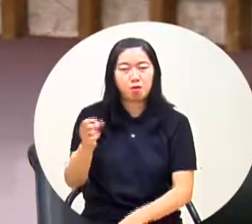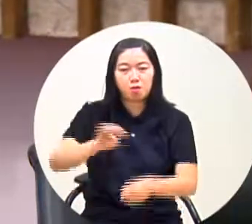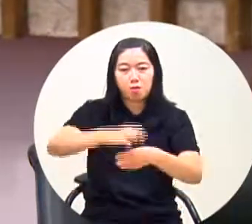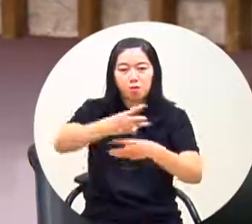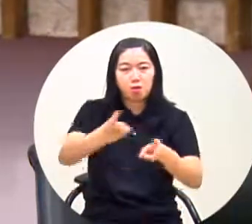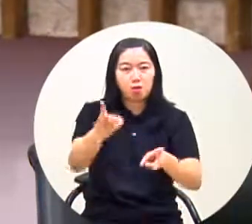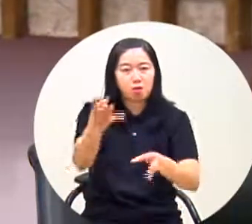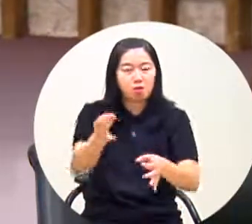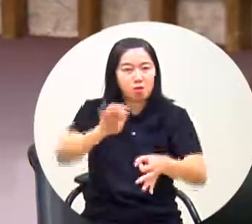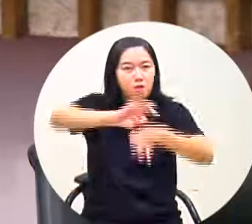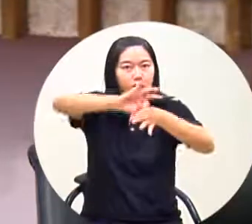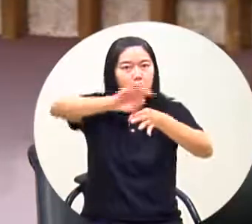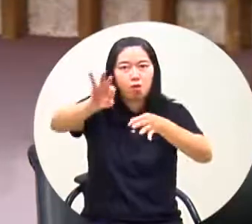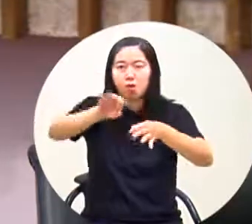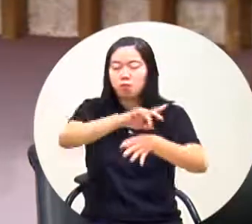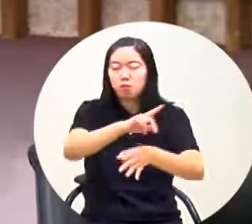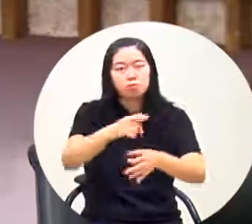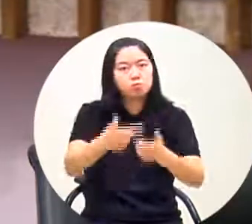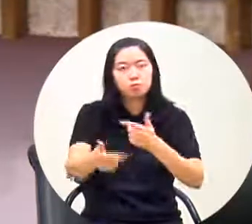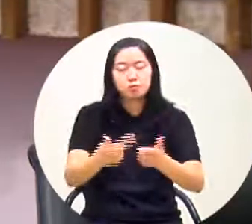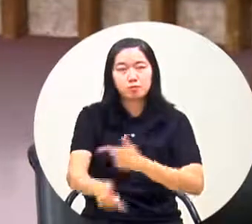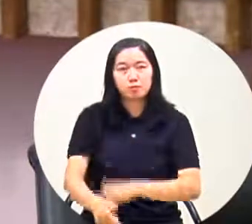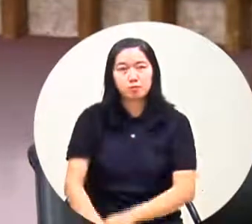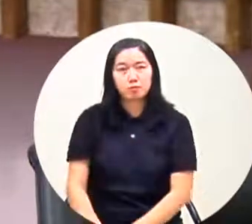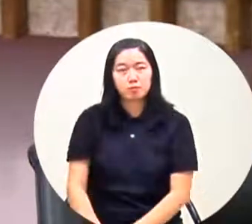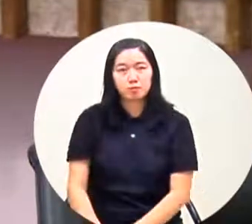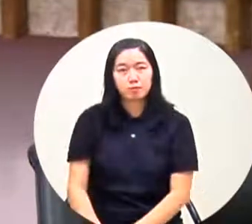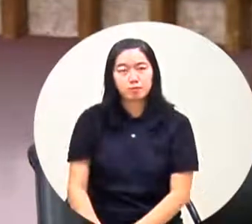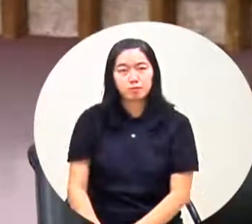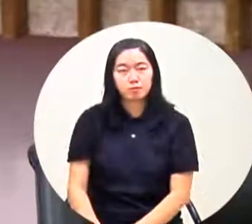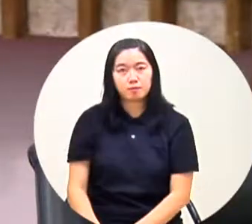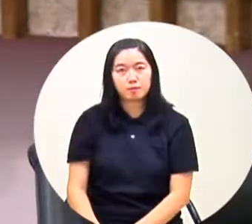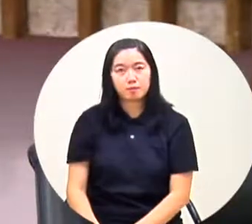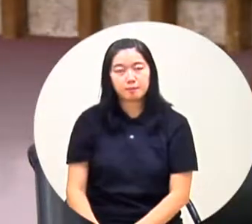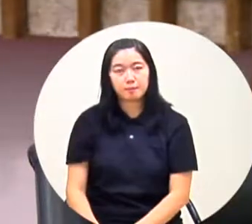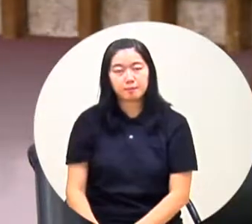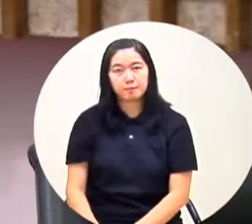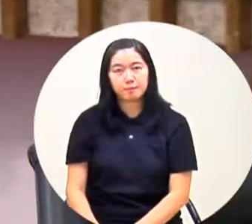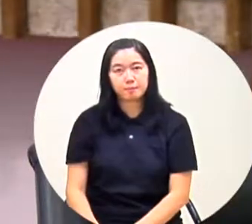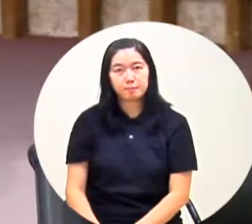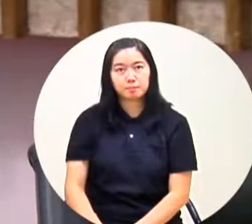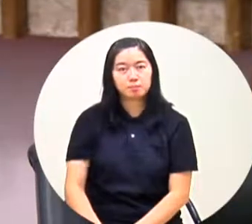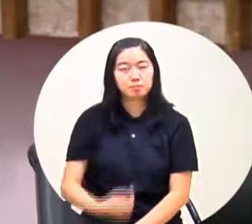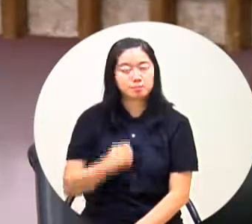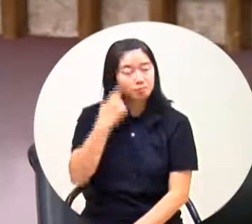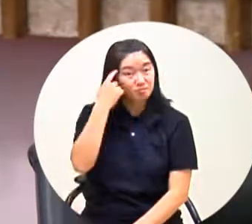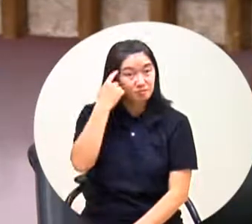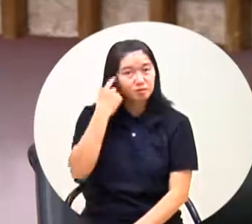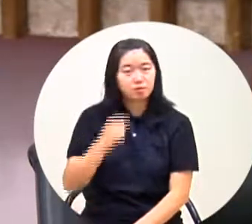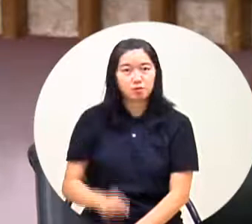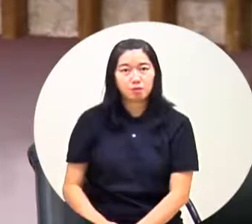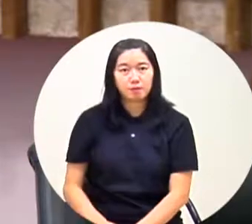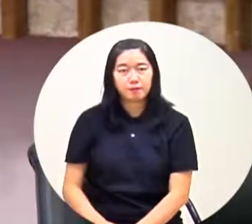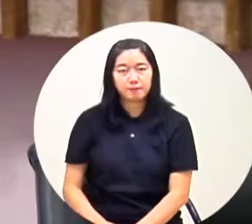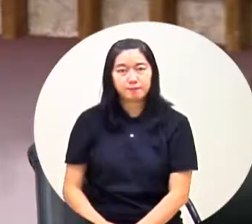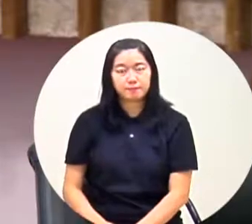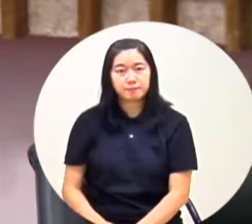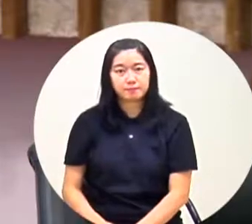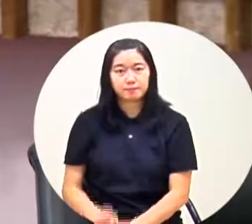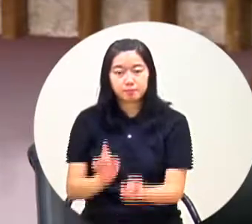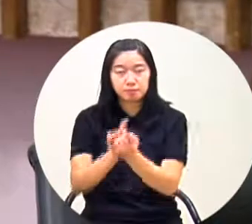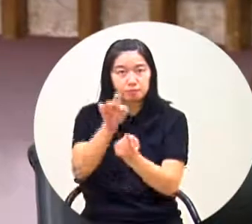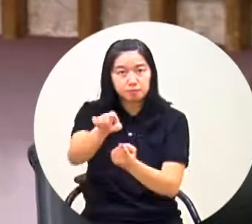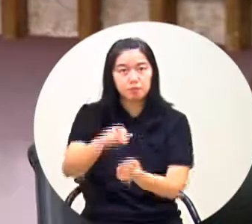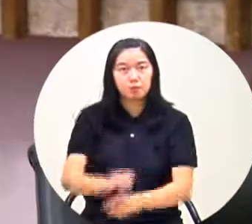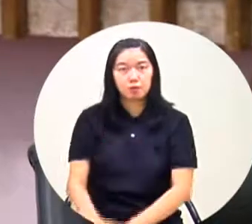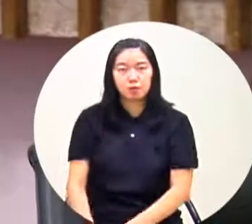袂好，因甚至吼，因就拢无迄落，啊，所以我感觉讲这吼，对，会使讲安尼公家的私立